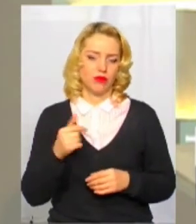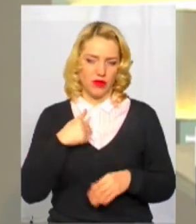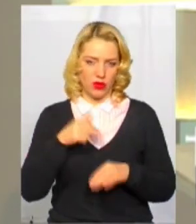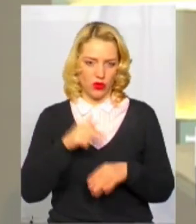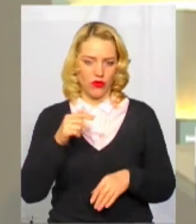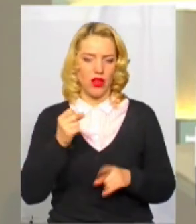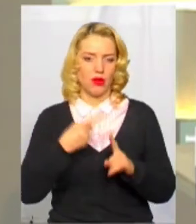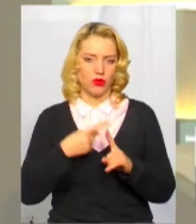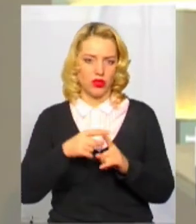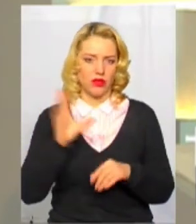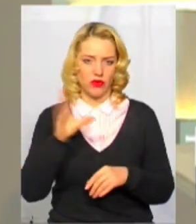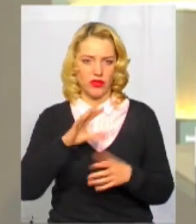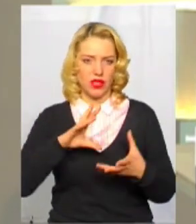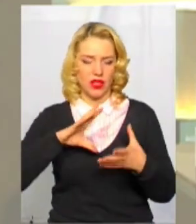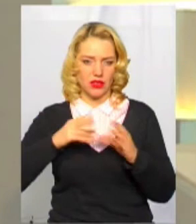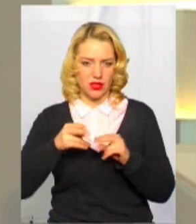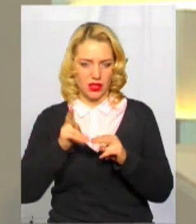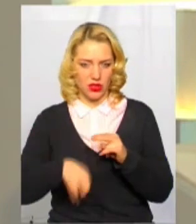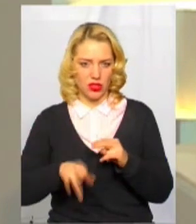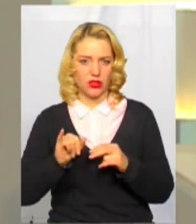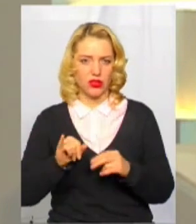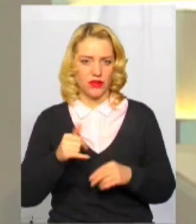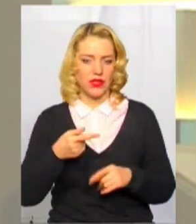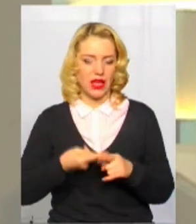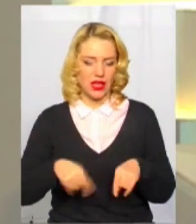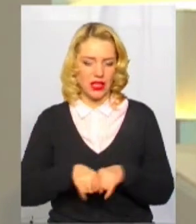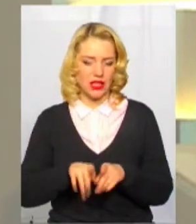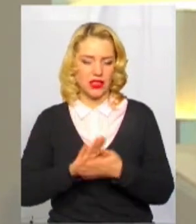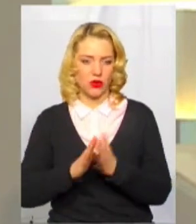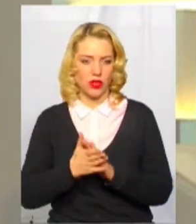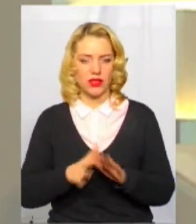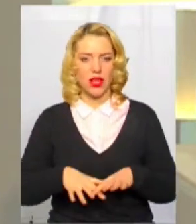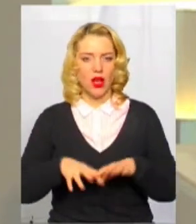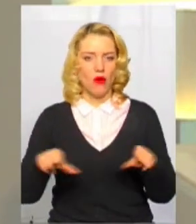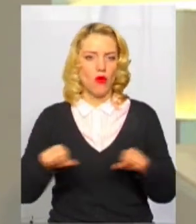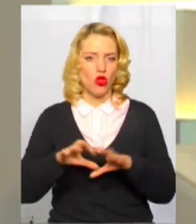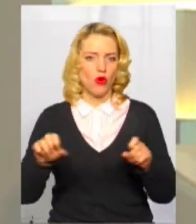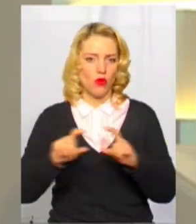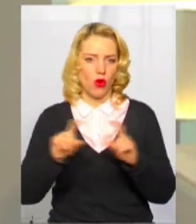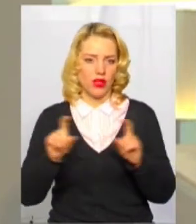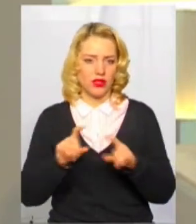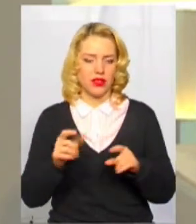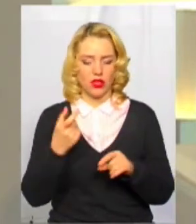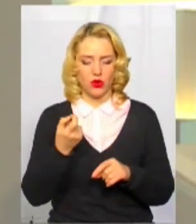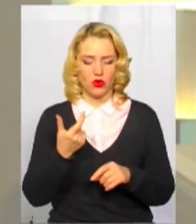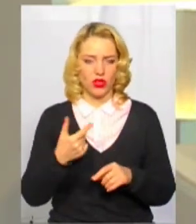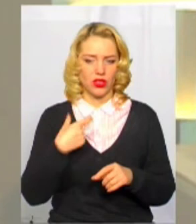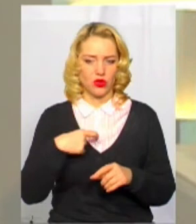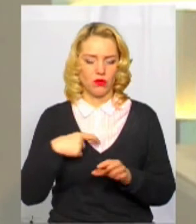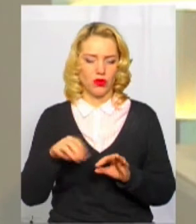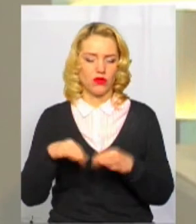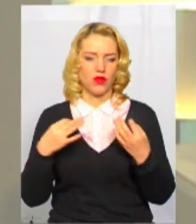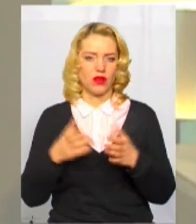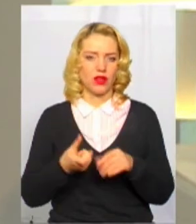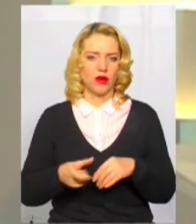позитивно. В даній ситуації монополісти трошки собі дозволяють більшого, ніж